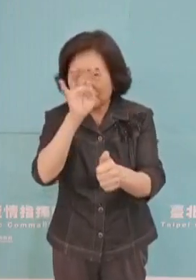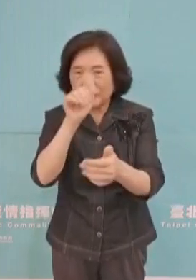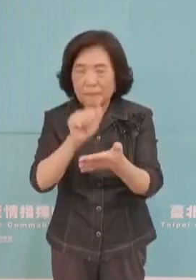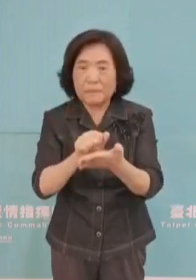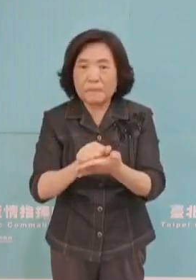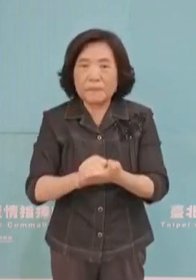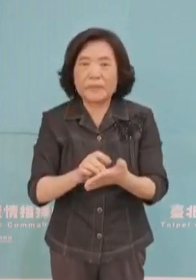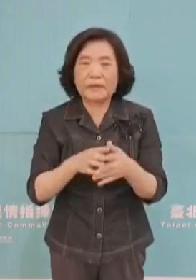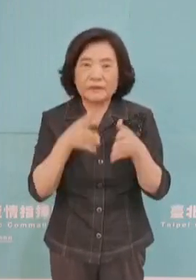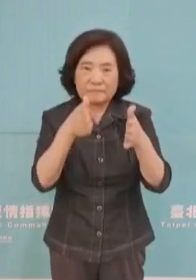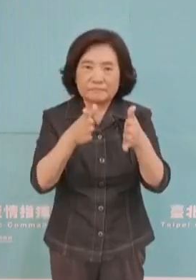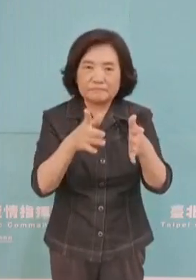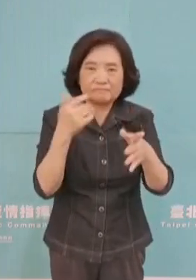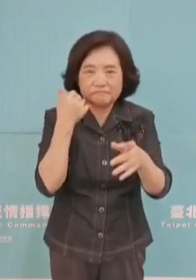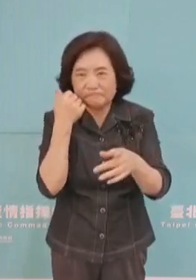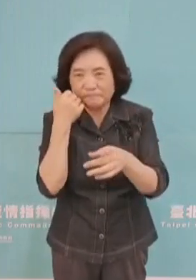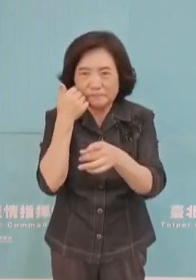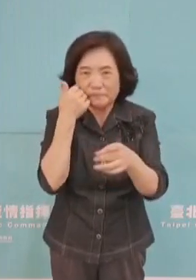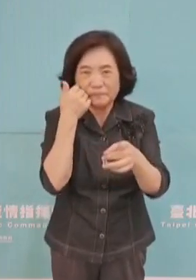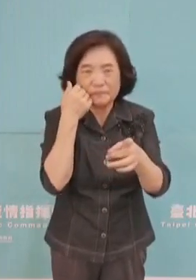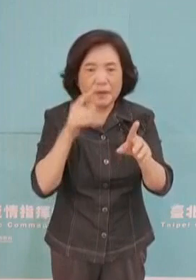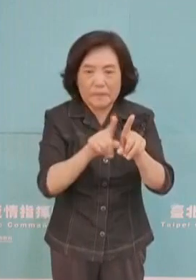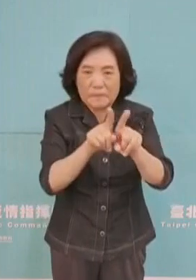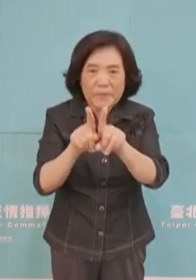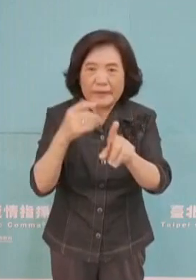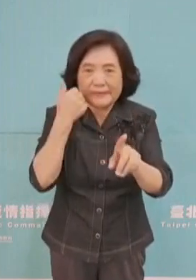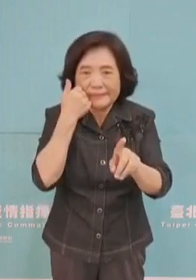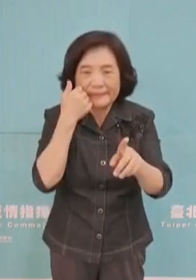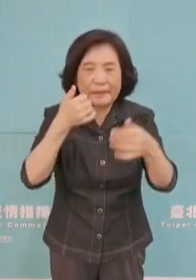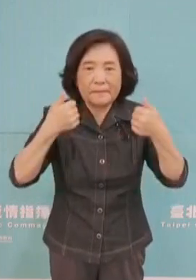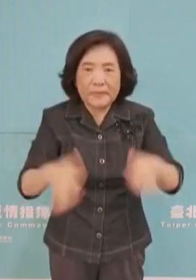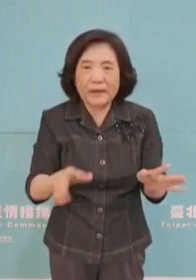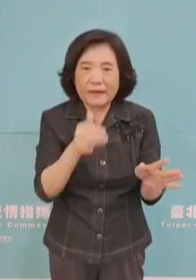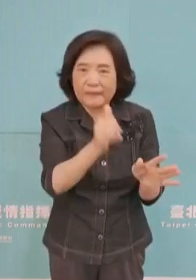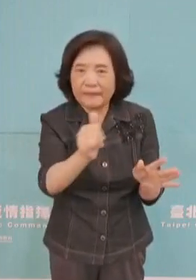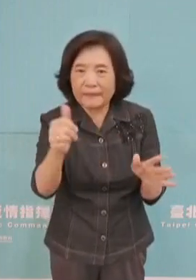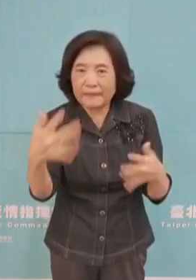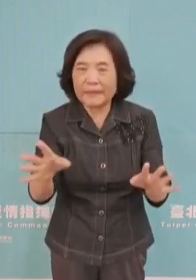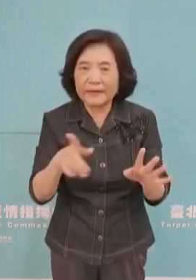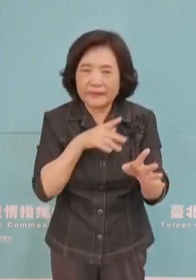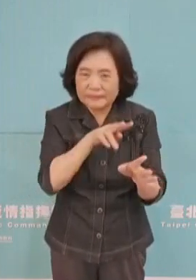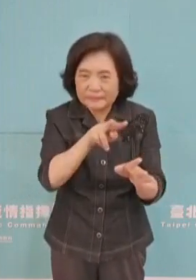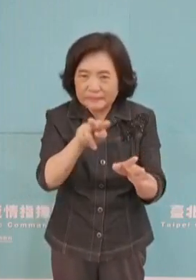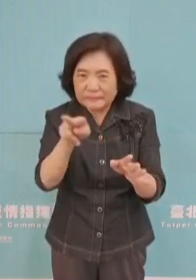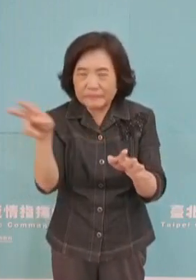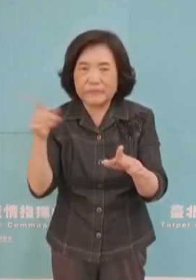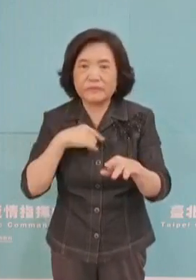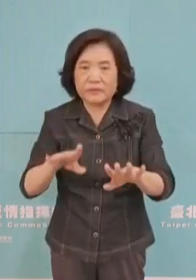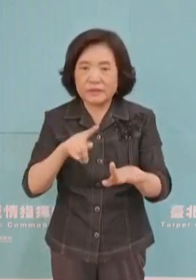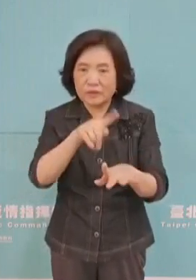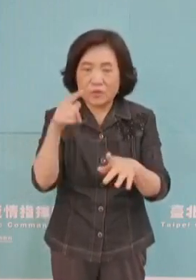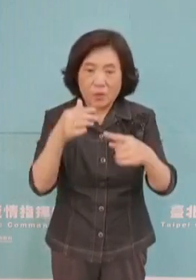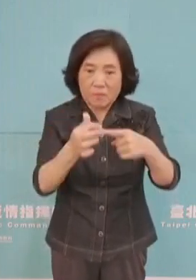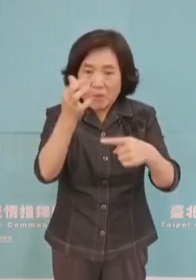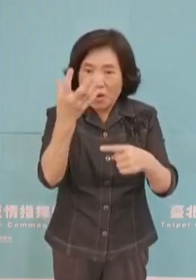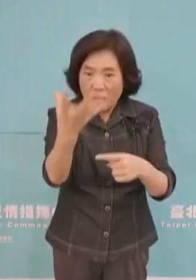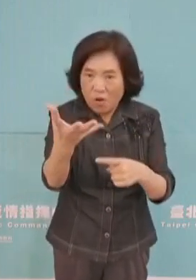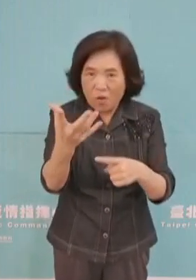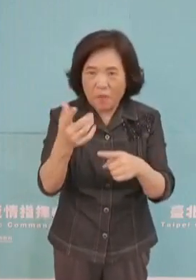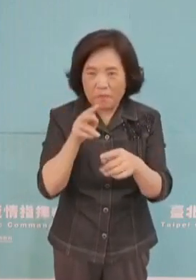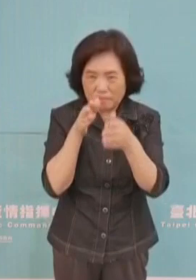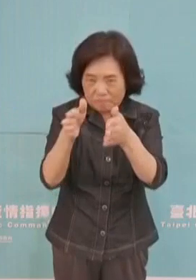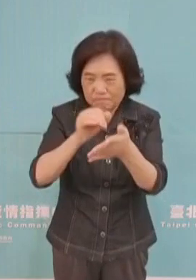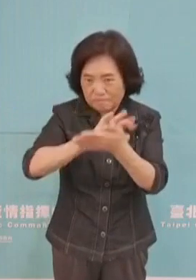这个精准筛检，你知道哈，然后这种热点消灭、热点歼灭战去处理，也许的